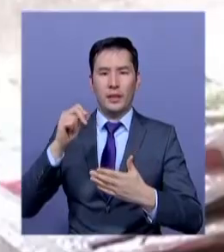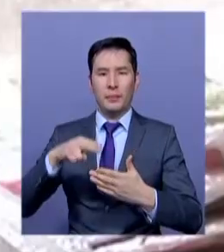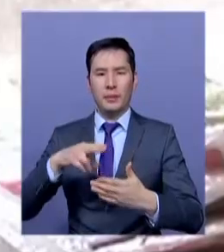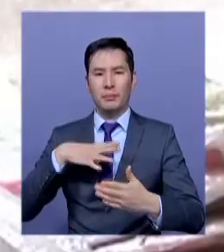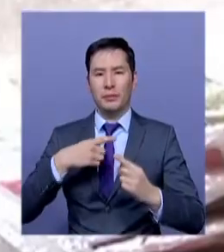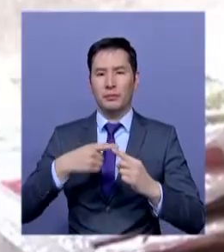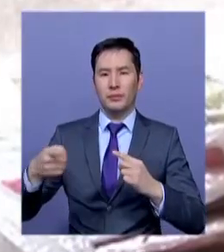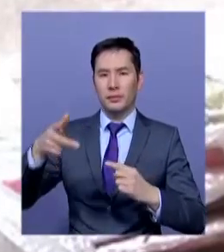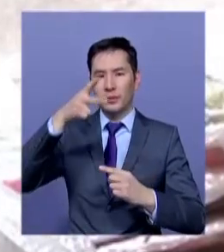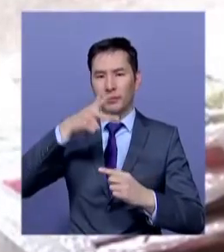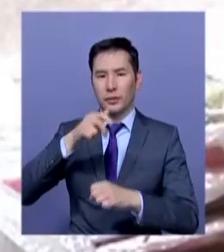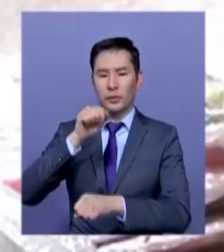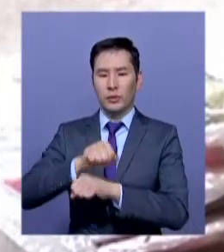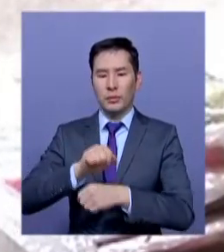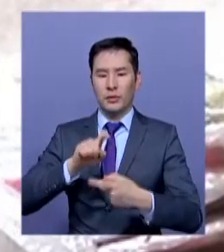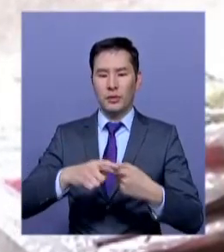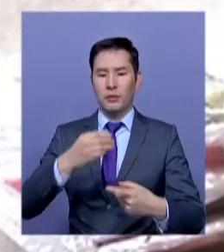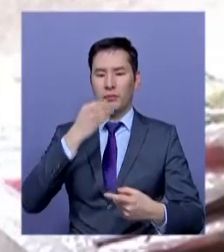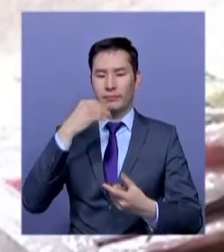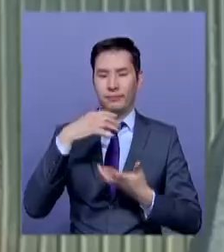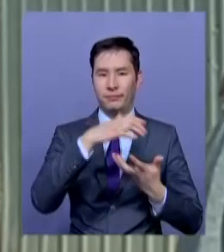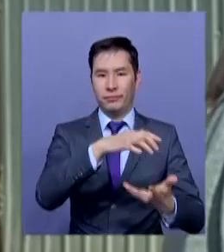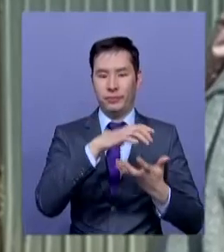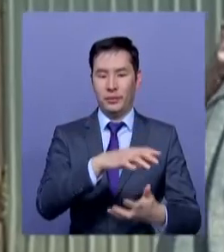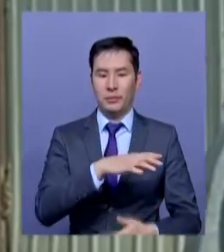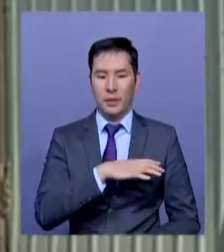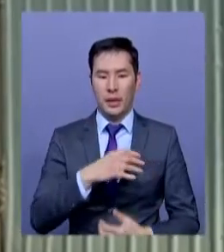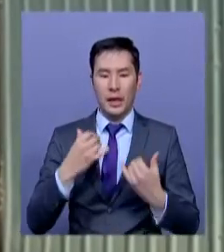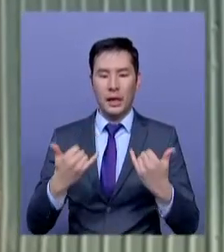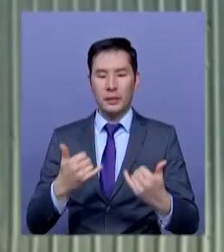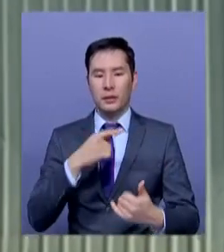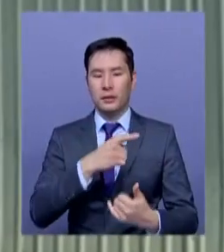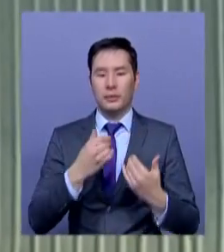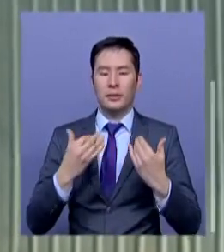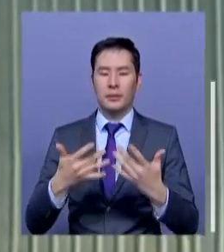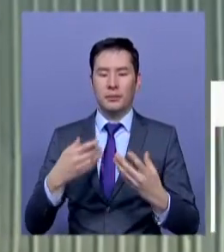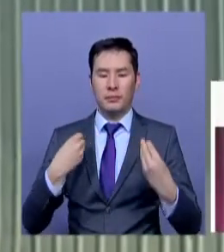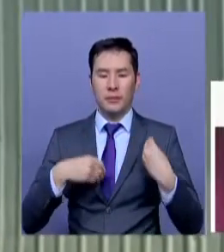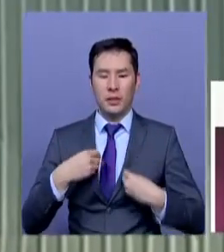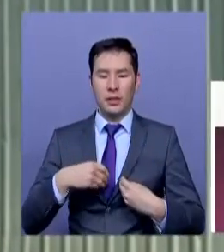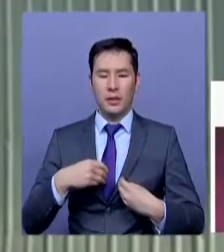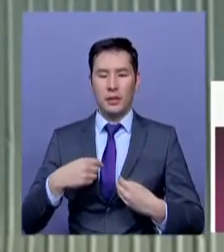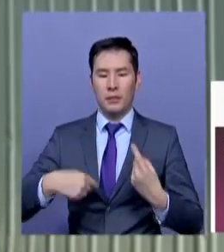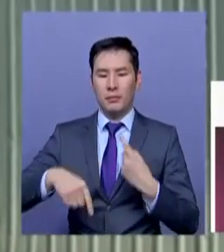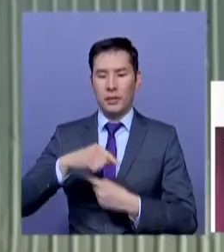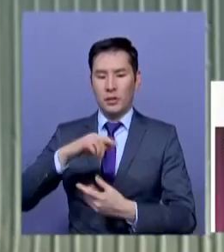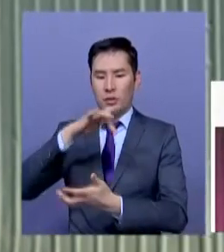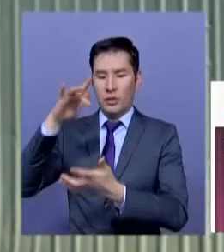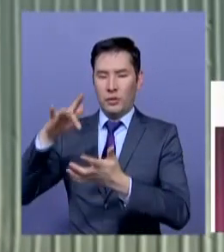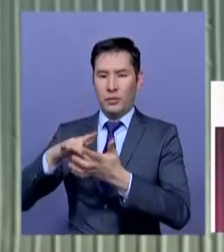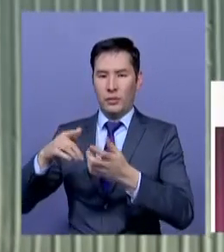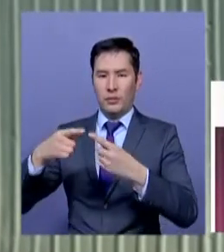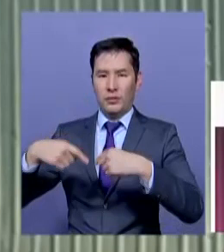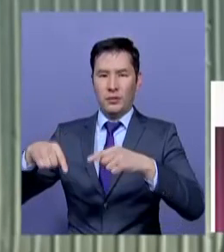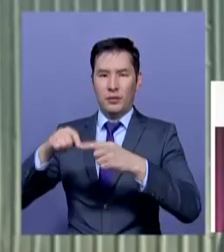кезінде мұндай жануяларға асық түлік себеттері таратылған. Нам оказала поддержку. Бізге қалалық әлеуметтік әл-ауқат